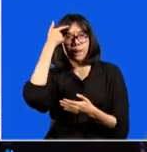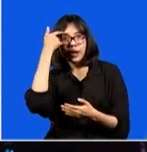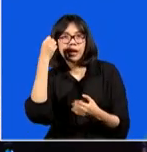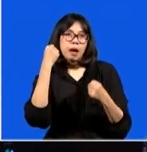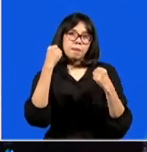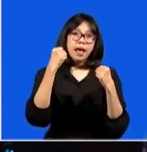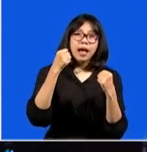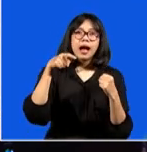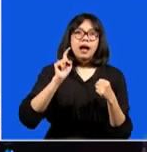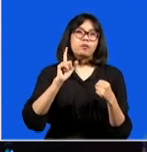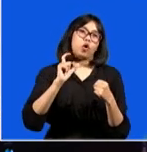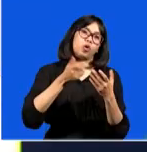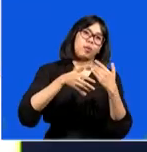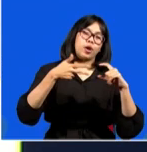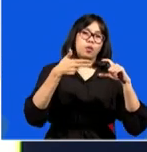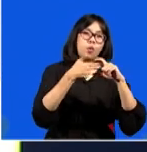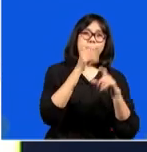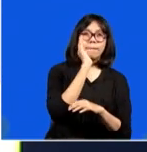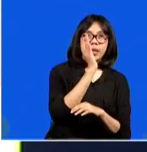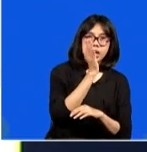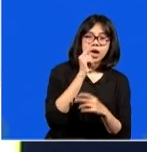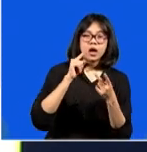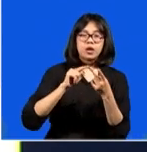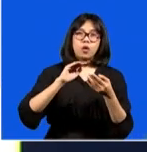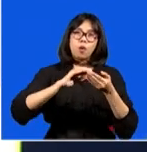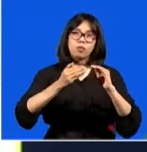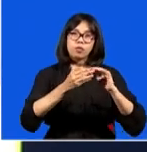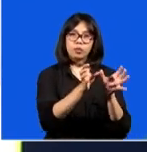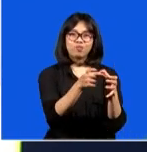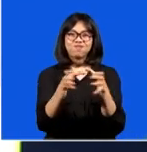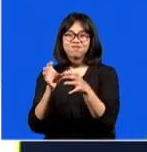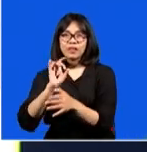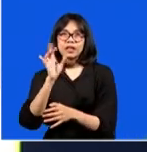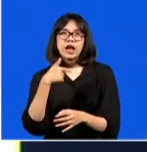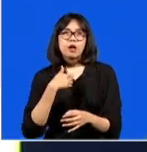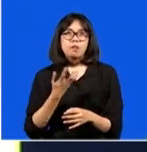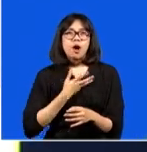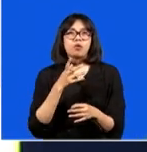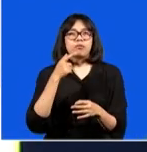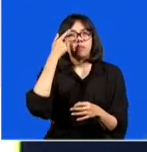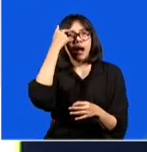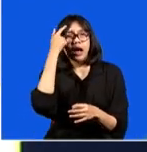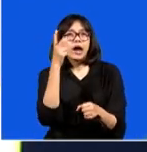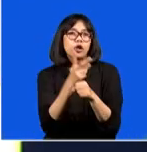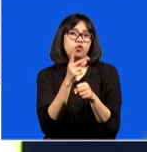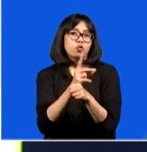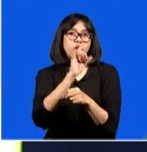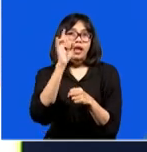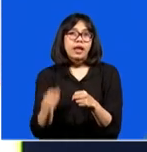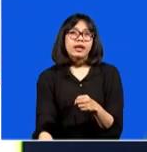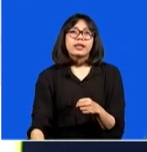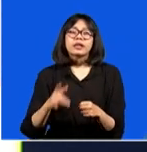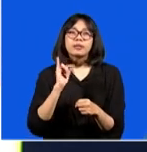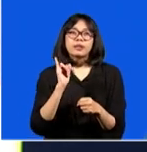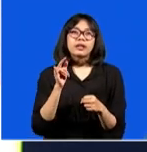adanya webinar-webinar ee saya akan terus belajar dari guru-guru yang jauh yang sebelumnya saya tidak